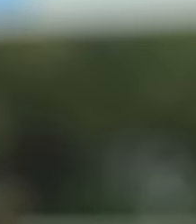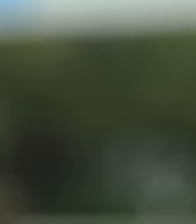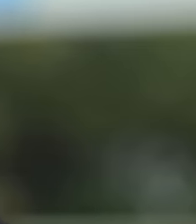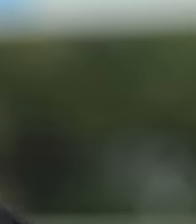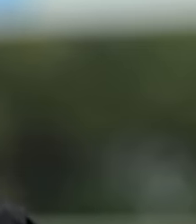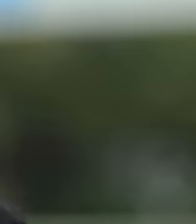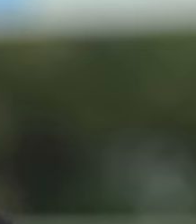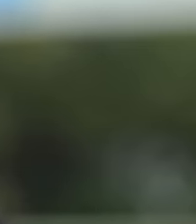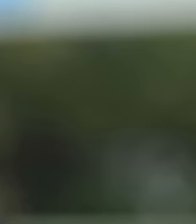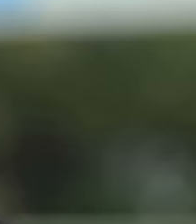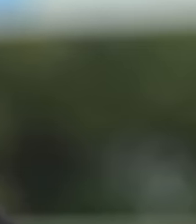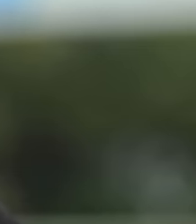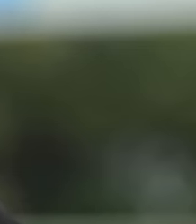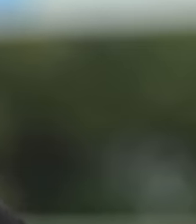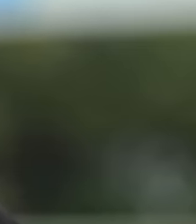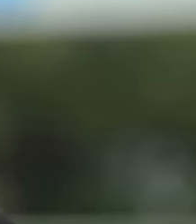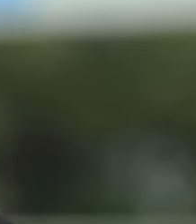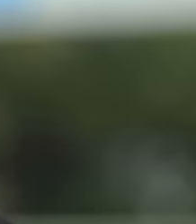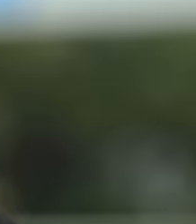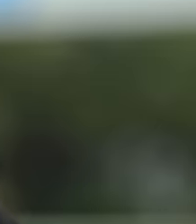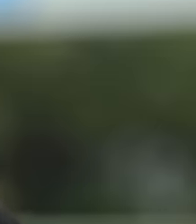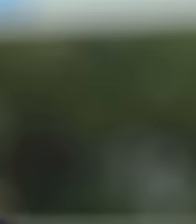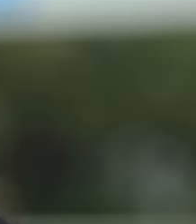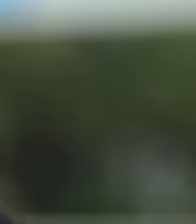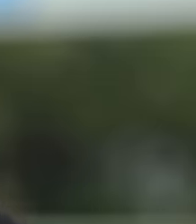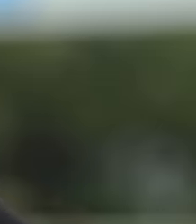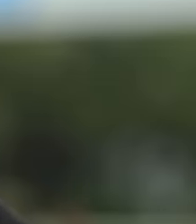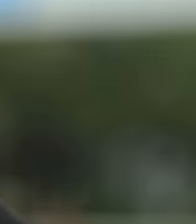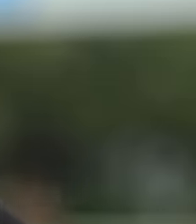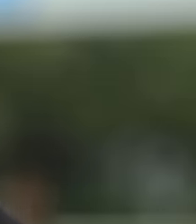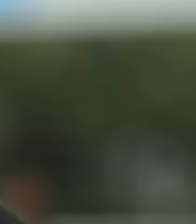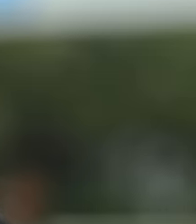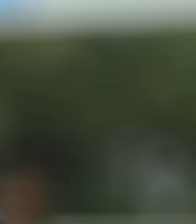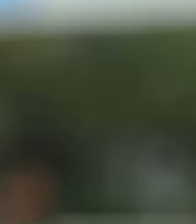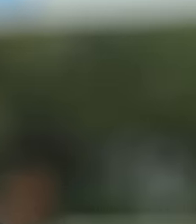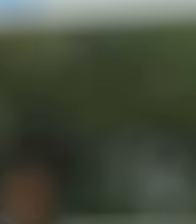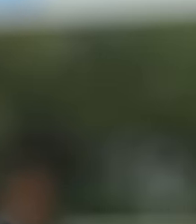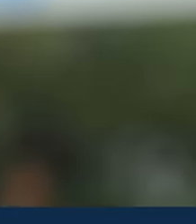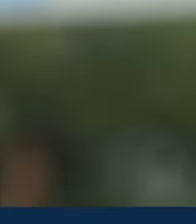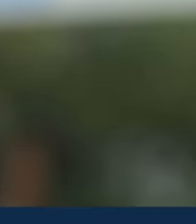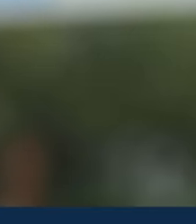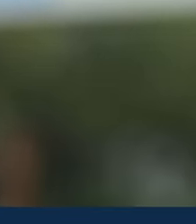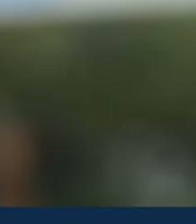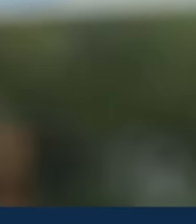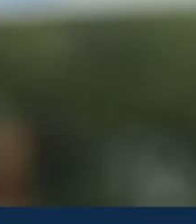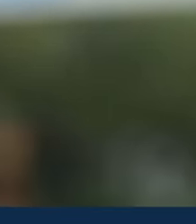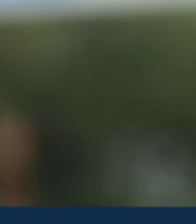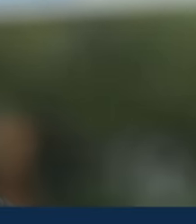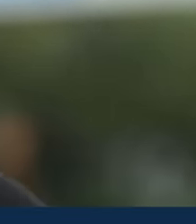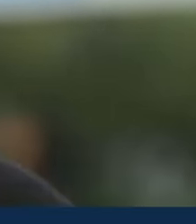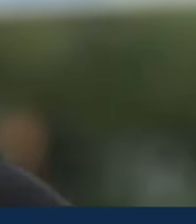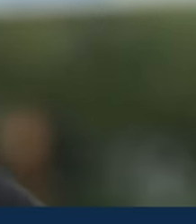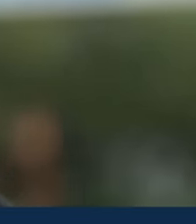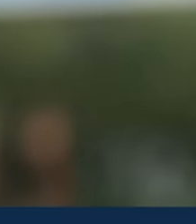Adversaire. Aya ese kwari bindi. Bango ari kubikomba 20 ndio gikombe bitandatu. Mukunda kugiranya ibintu bitagereranya. Nimbwa kunda kugiranya ibintu